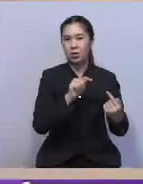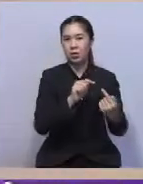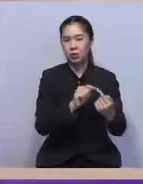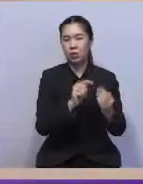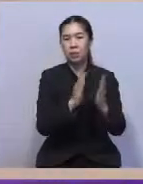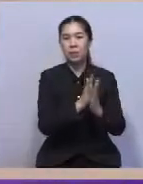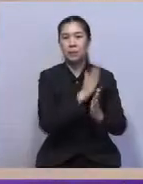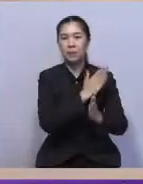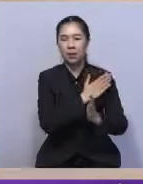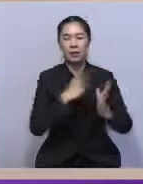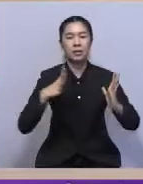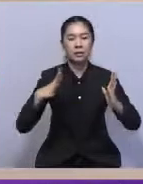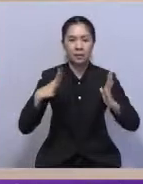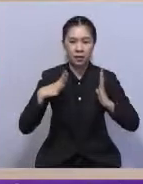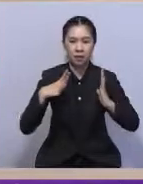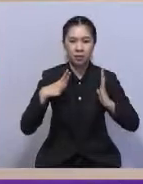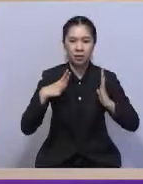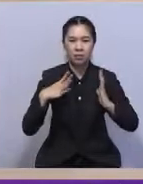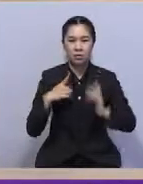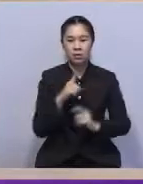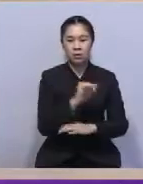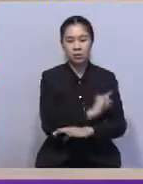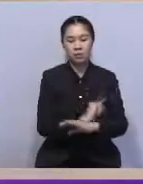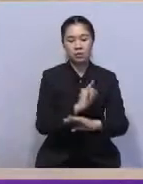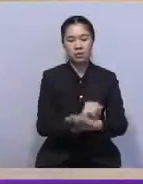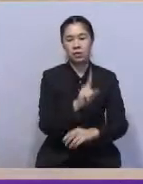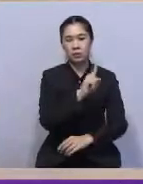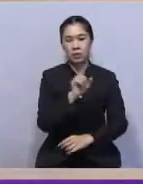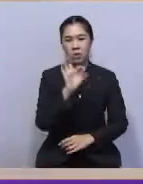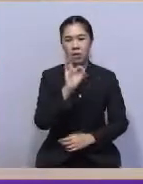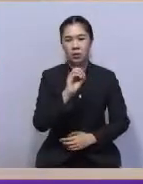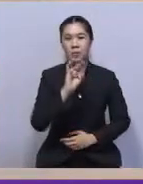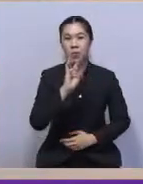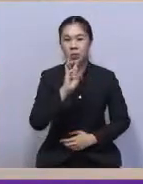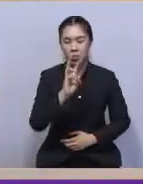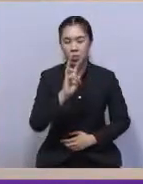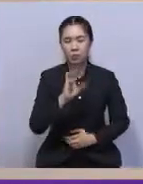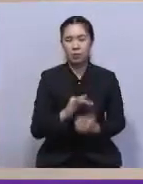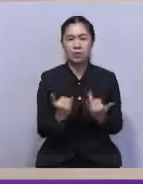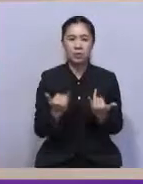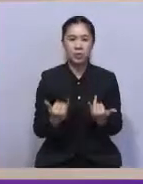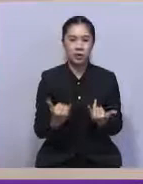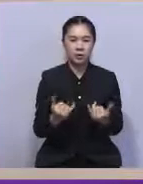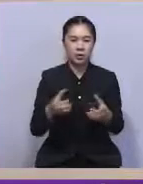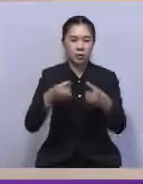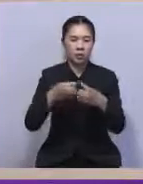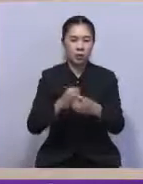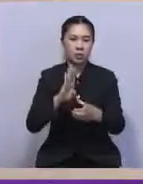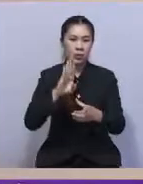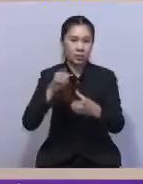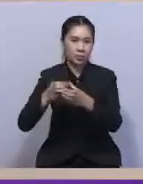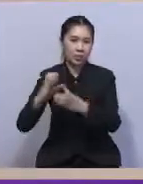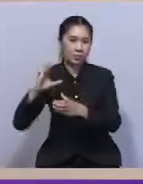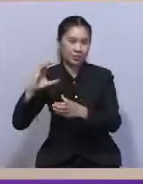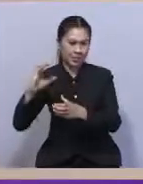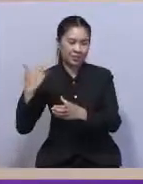ที่พักของพระสงฆ์นะคะจำนวน196ไร่แล้วก็ในโซน B บางส่วนในวันนี้ค่ะก็จะมีการตรวจค้นในโซน B แล้วก็โซน C